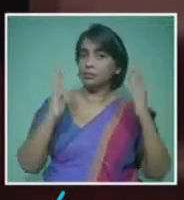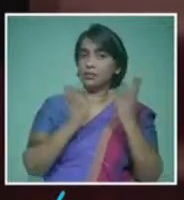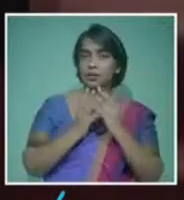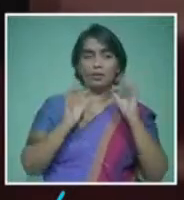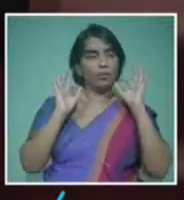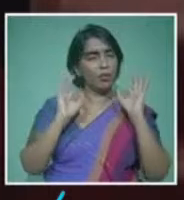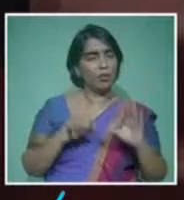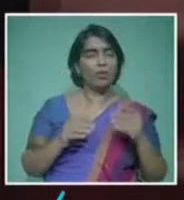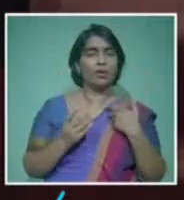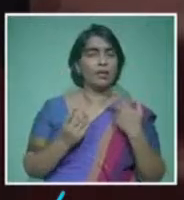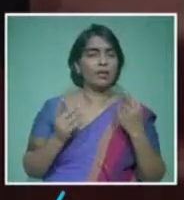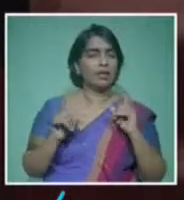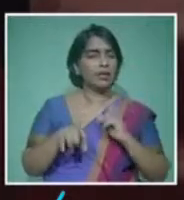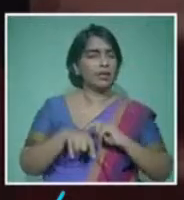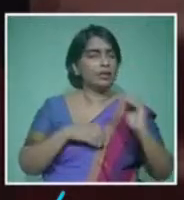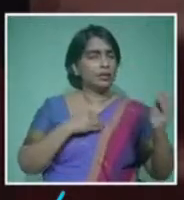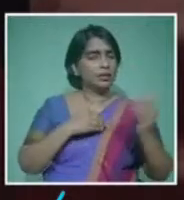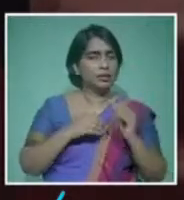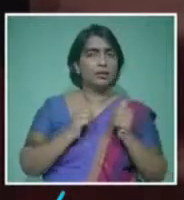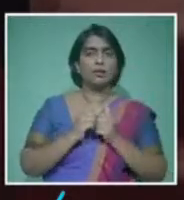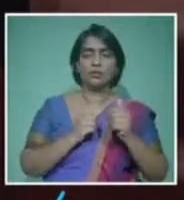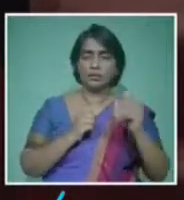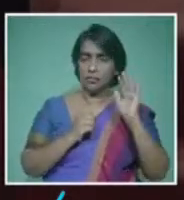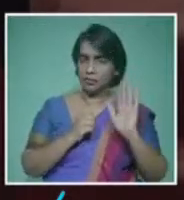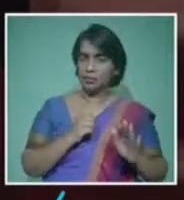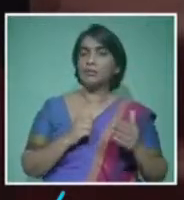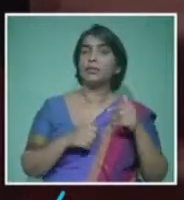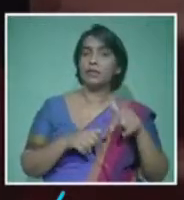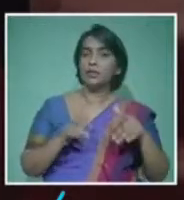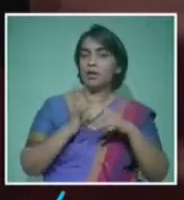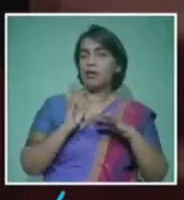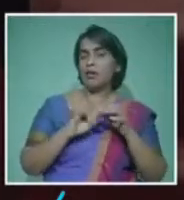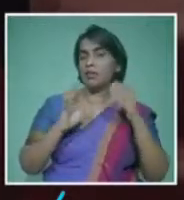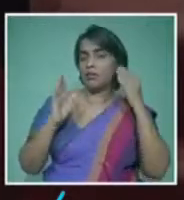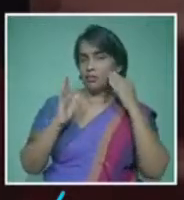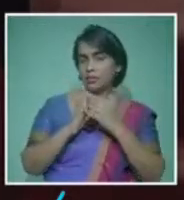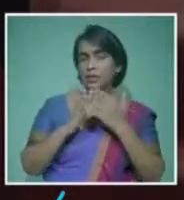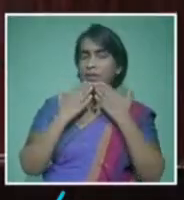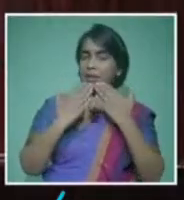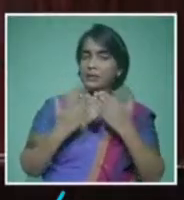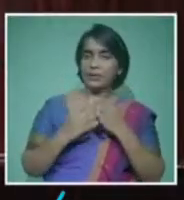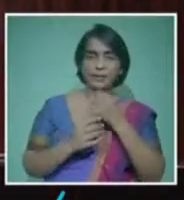පරිදි හැකි කෙටිම කාලයක් තුල කටයුතු කිරීම මෙහි අරමුණ වේ බොහොම ස්තුතියි